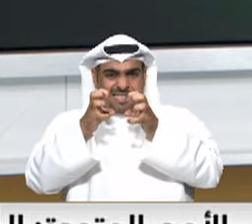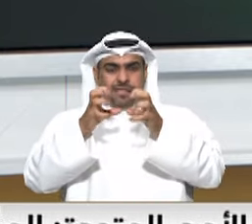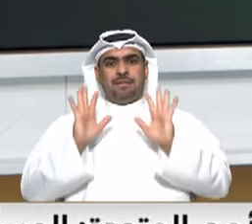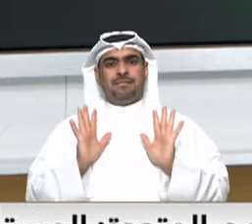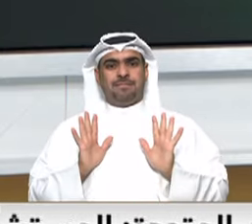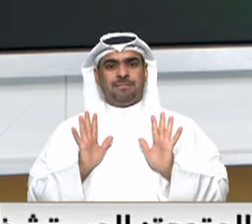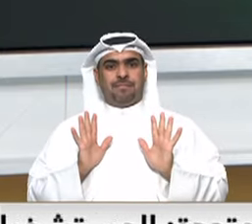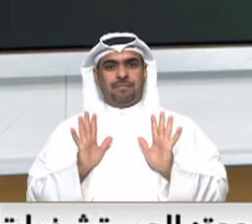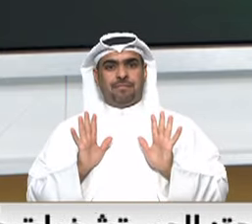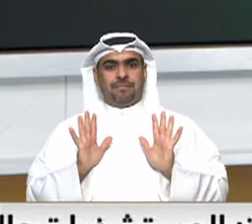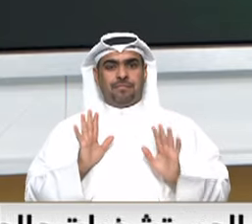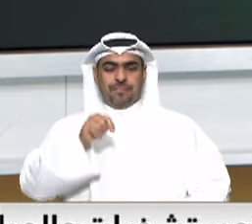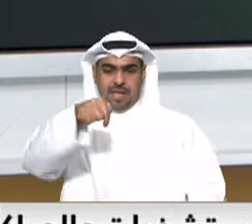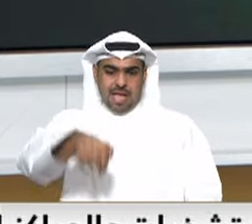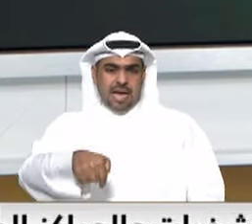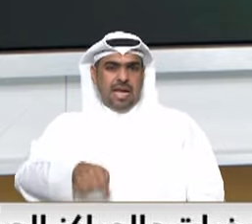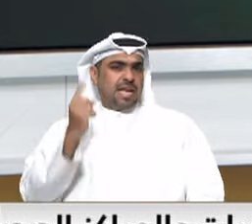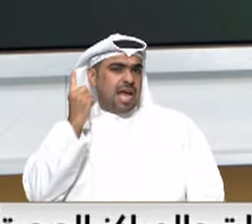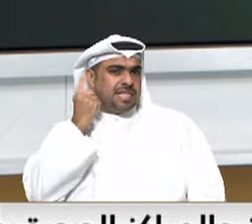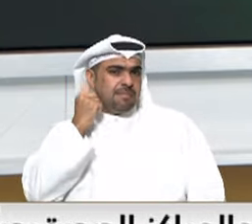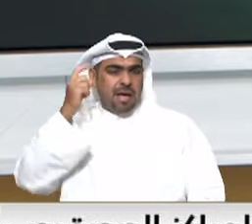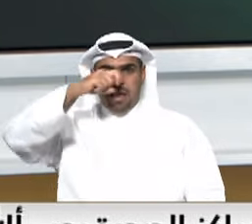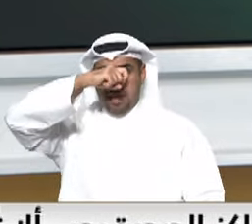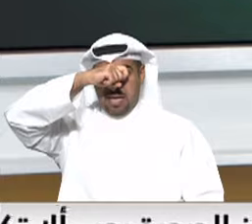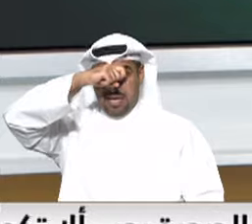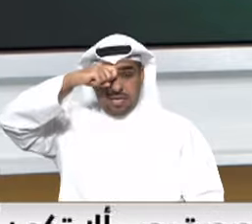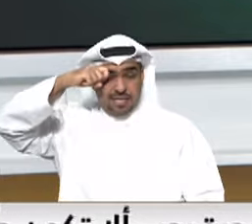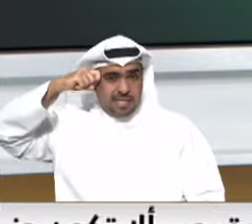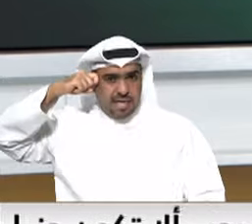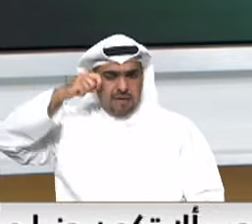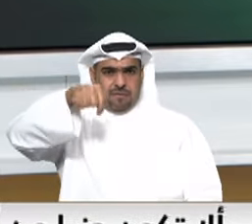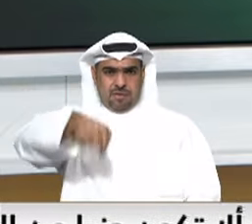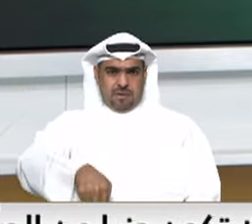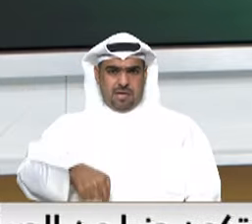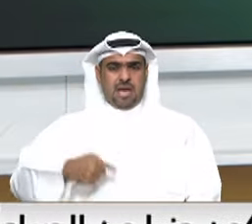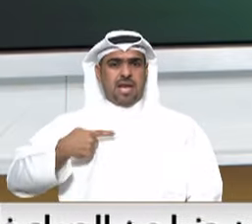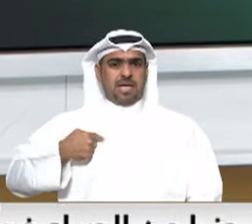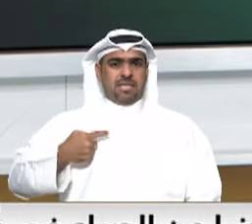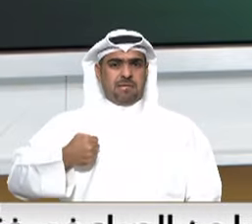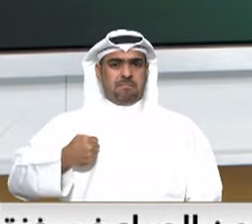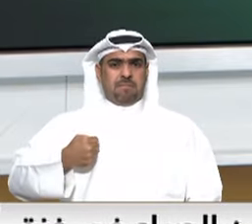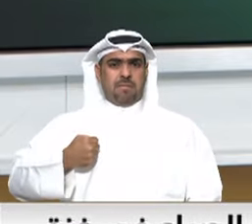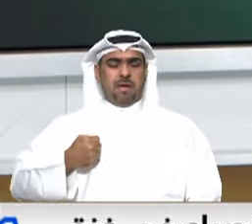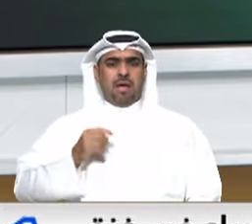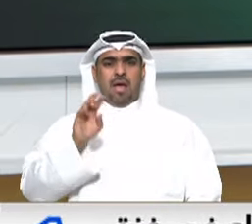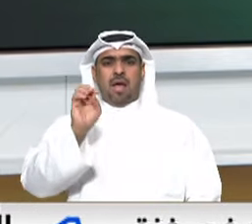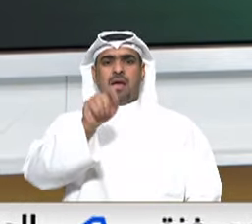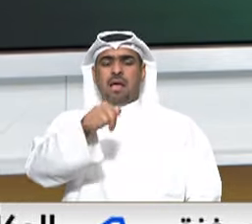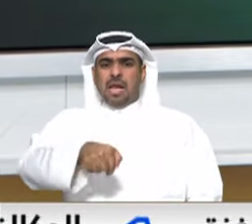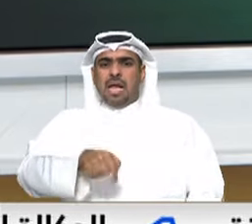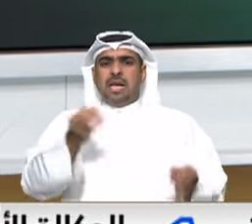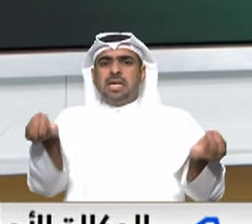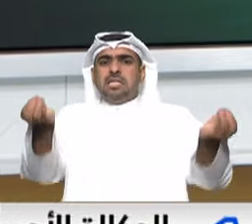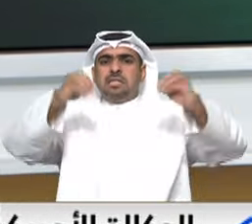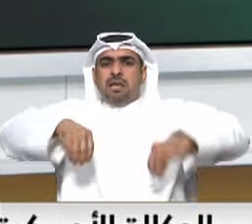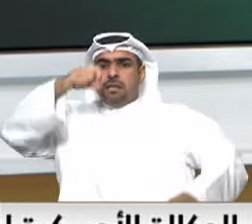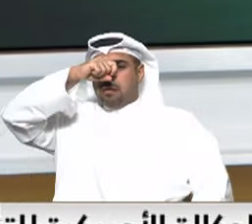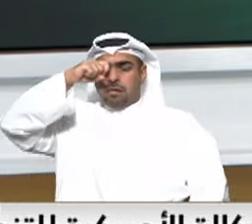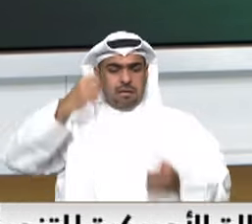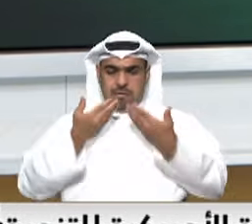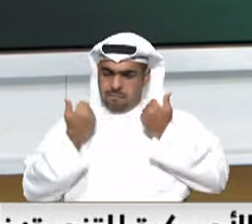مربعانية الصيف. ماكو مربعانية الصيف، صيفنا شهر 6 7 8 9، هالأربعة أشهر شديدة الحرارة. في مربعانية